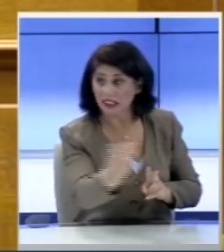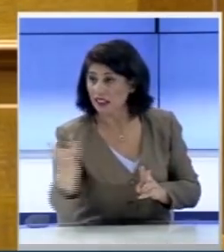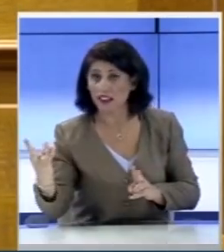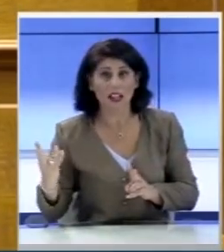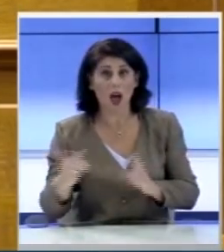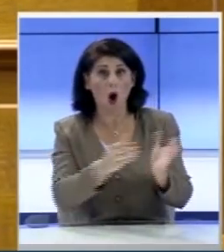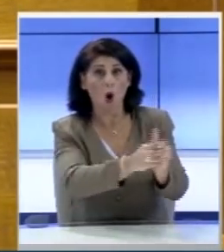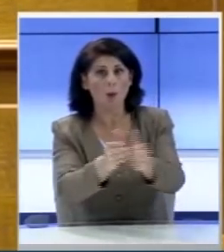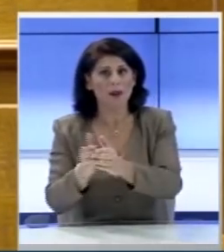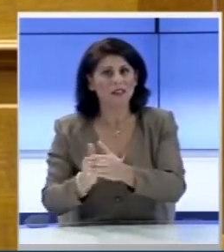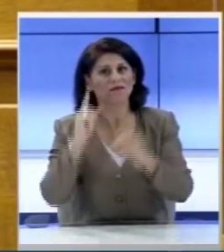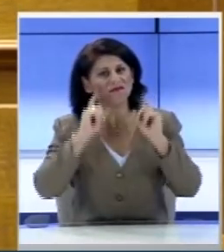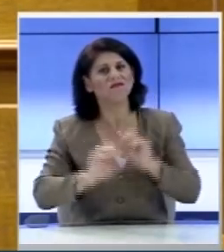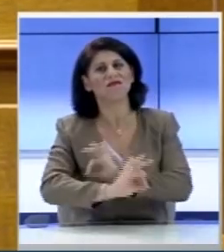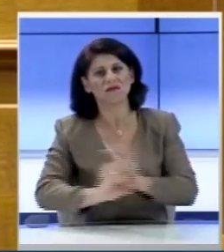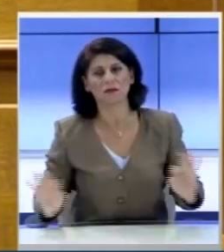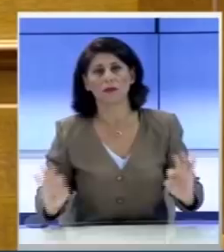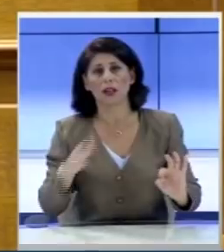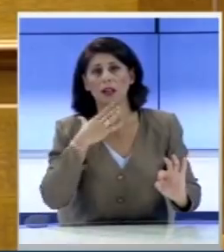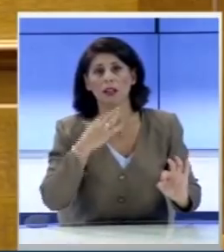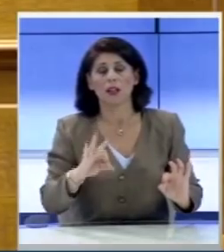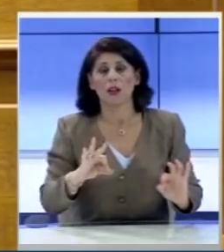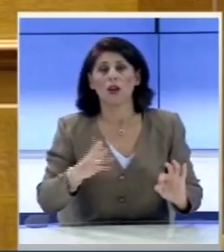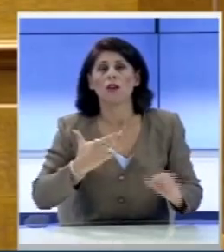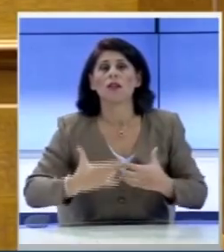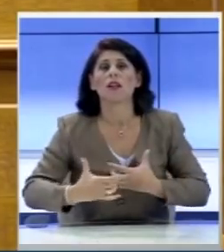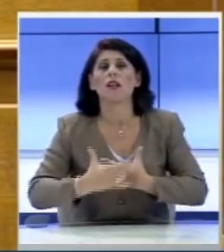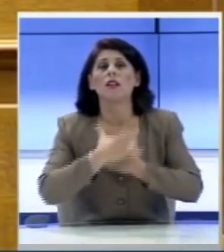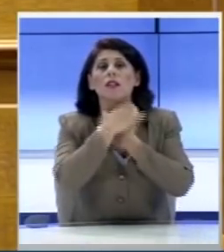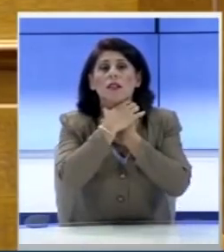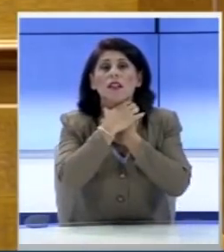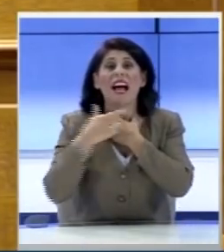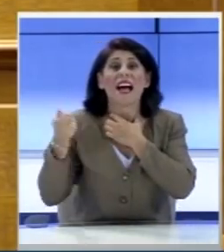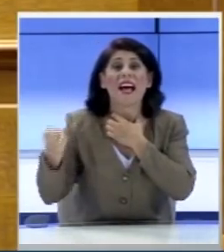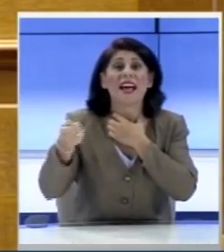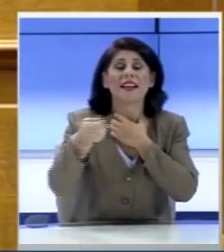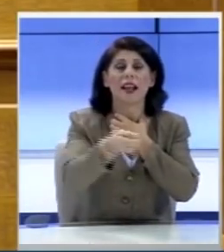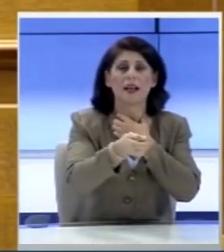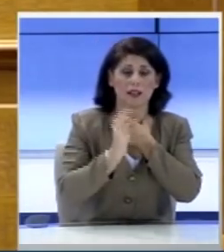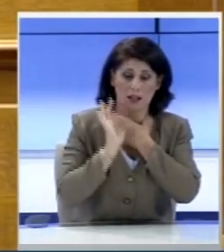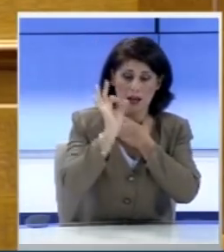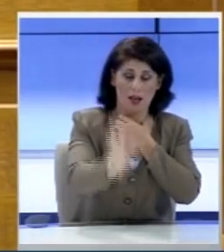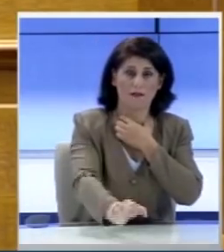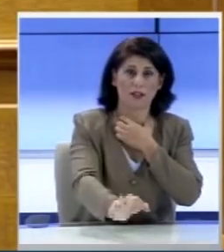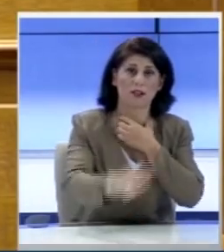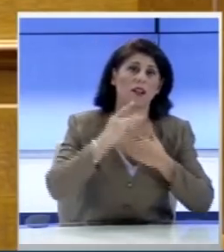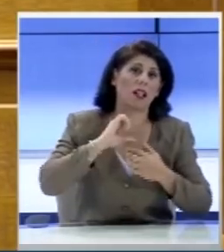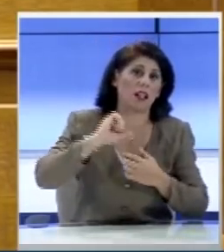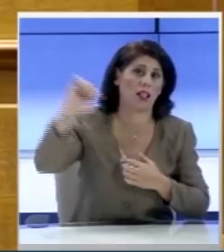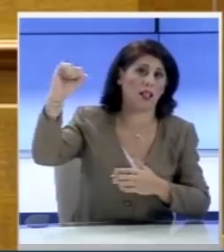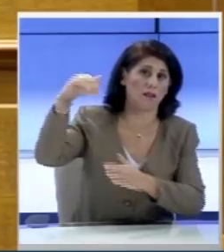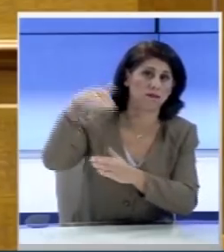μας είναι δεδομένη για τη θηλιά των χρεών που βάλατε και οδηγήσατε στη χρεοκοπία τα λαϊκά